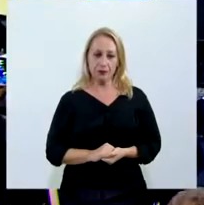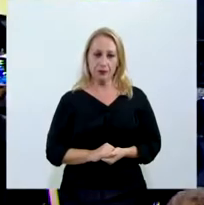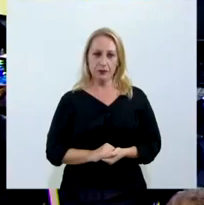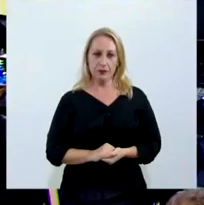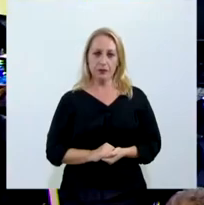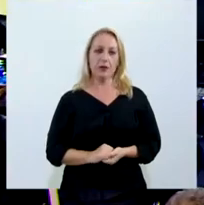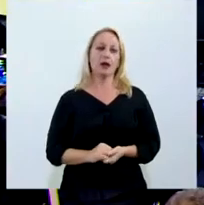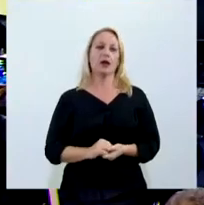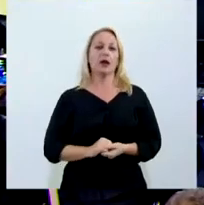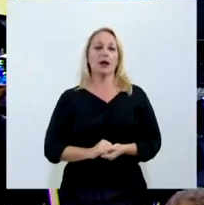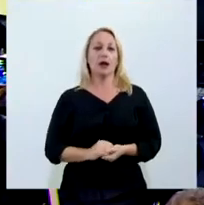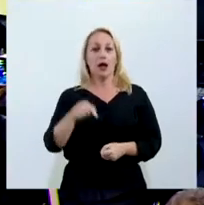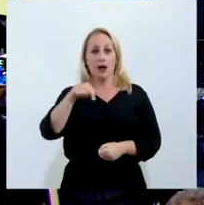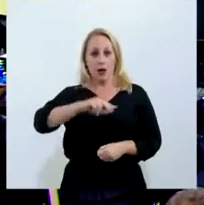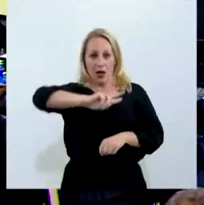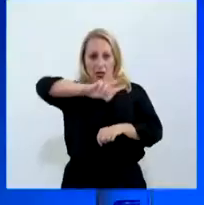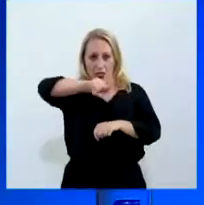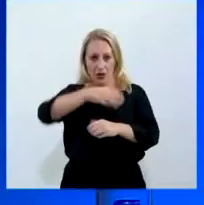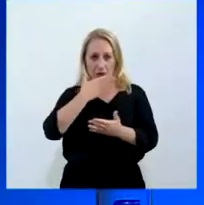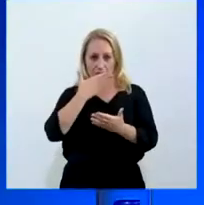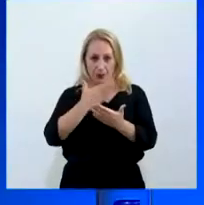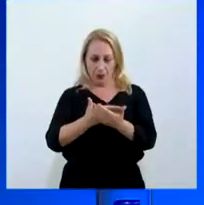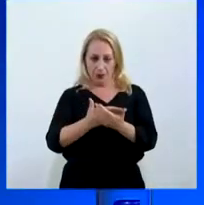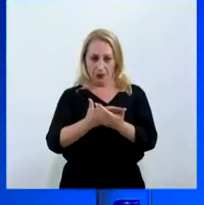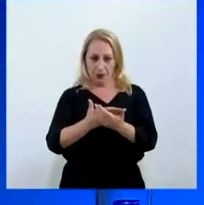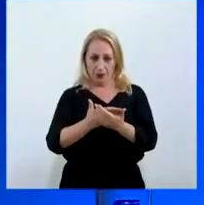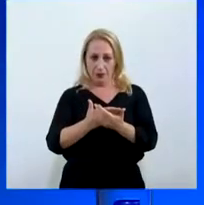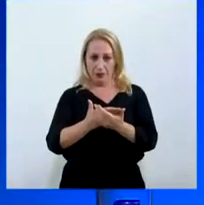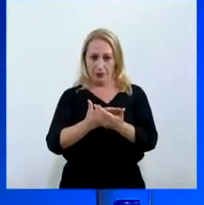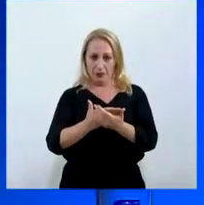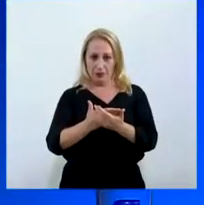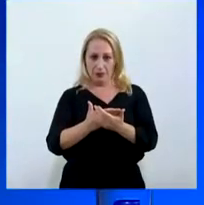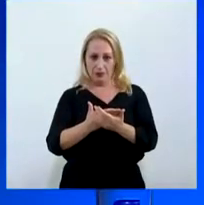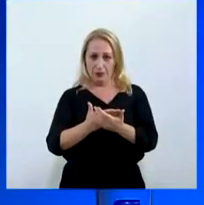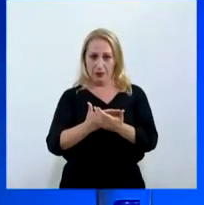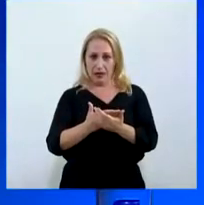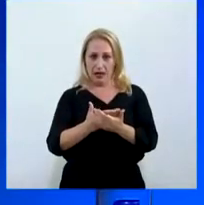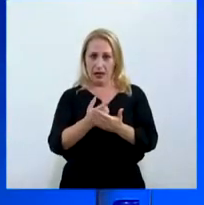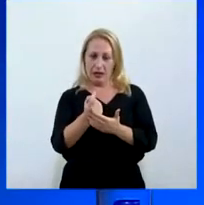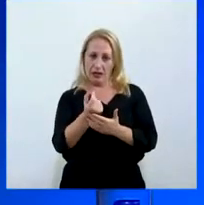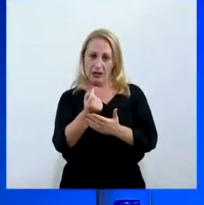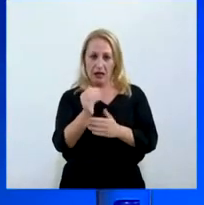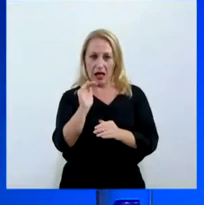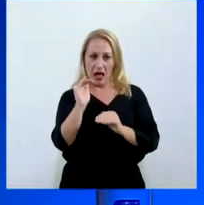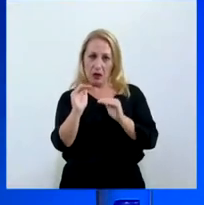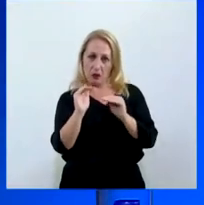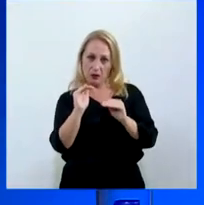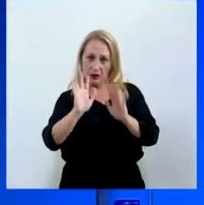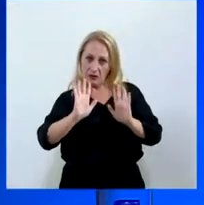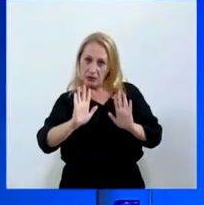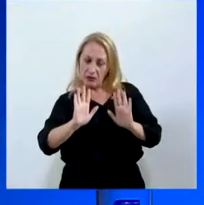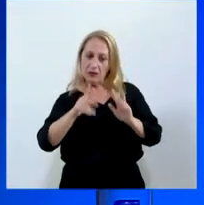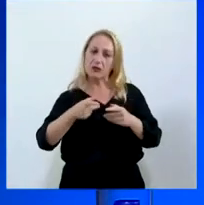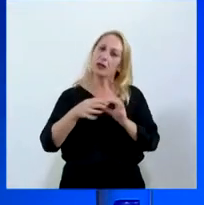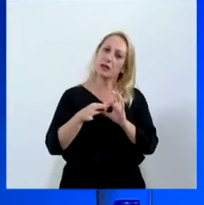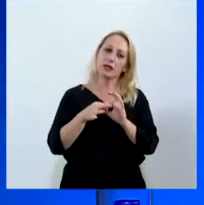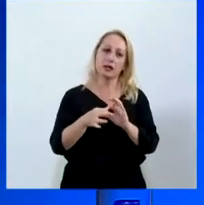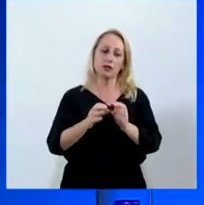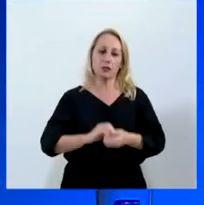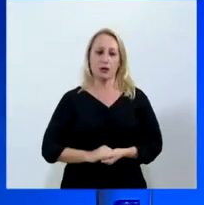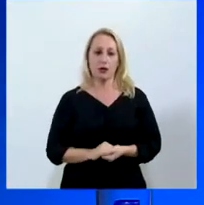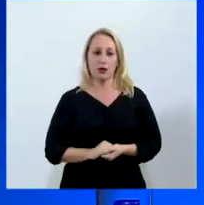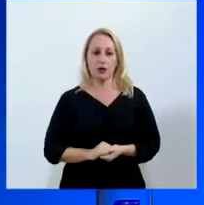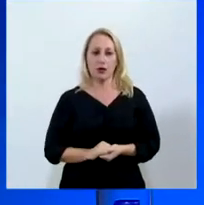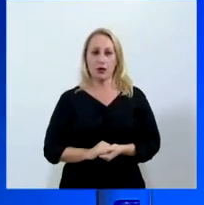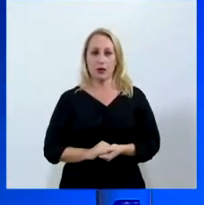Κύριε Πρόεδρε, έχουμε συμπληρώσει 2 ώρες. Αν μπορούμε να δώσουμε κάποιες ερωτήσεις ακόμα, να συνεχίσουμε. Συνεχίζουμε